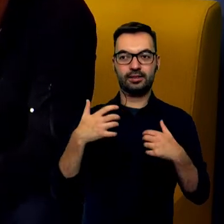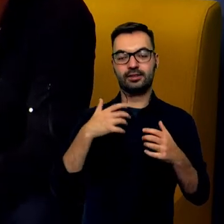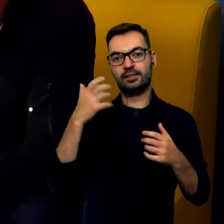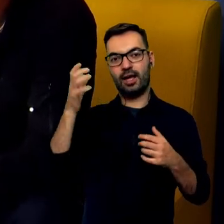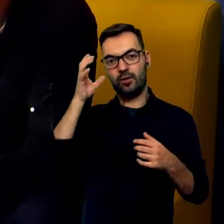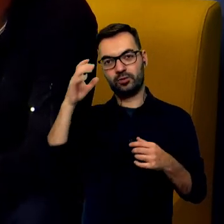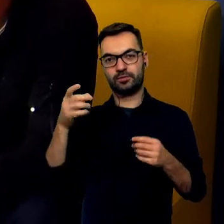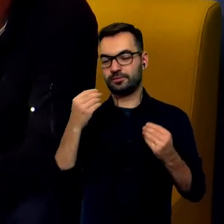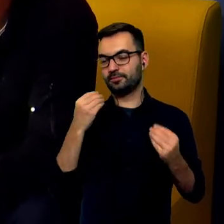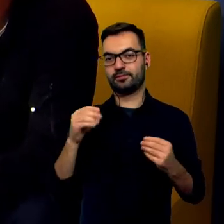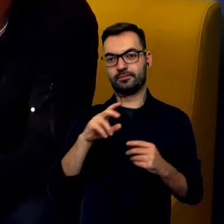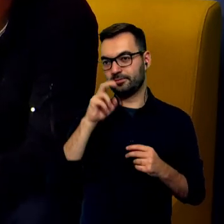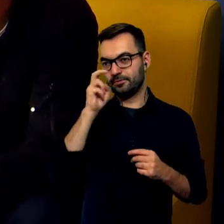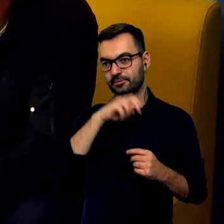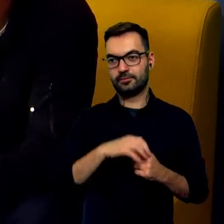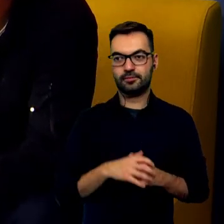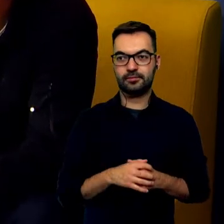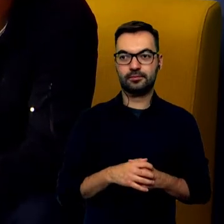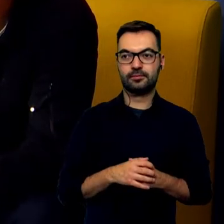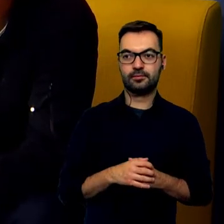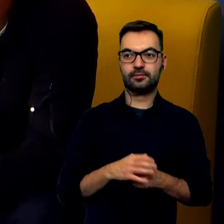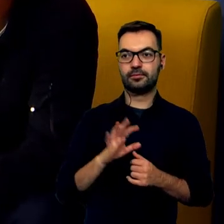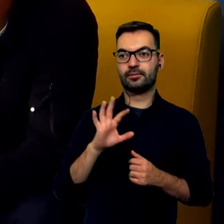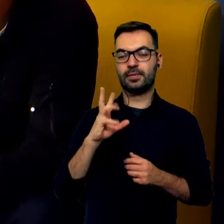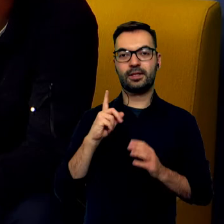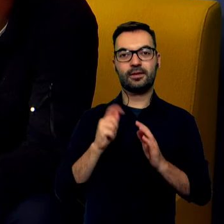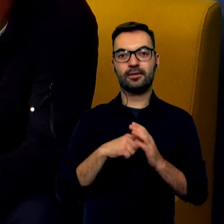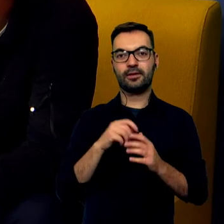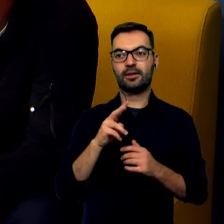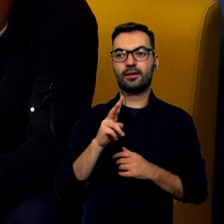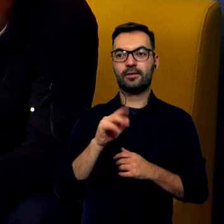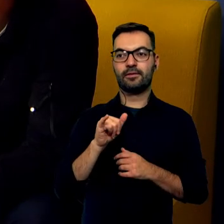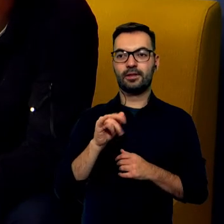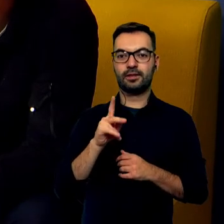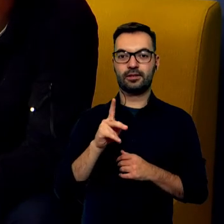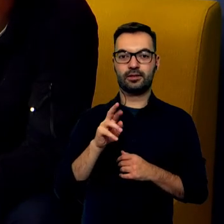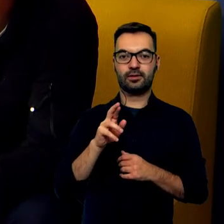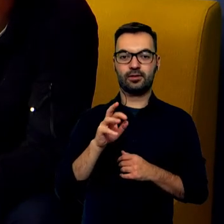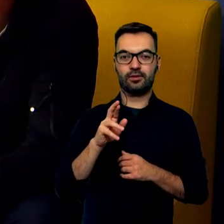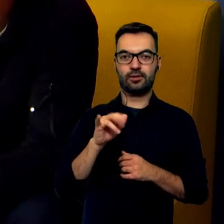naprawdę fantastyczni. Jest taki przepiękny film Wiktoria.